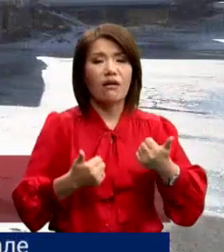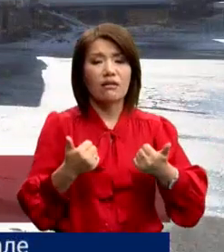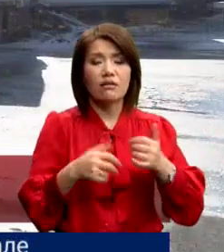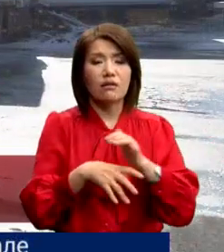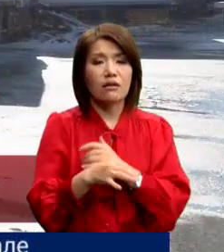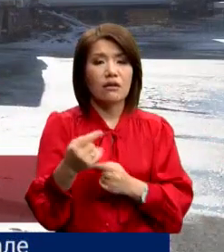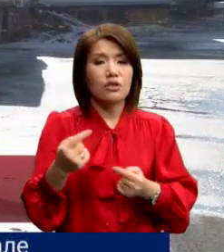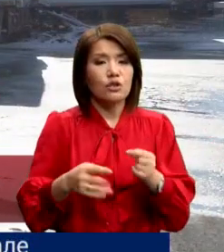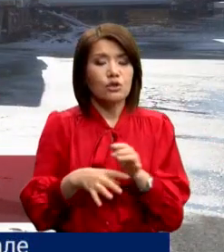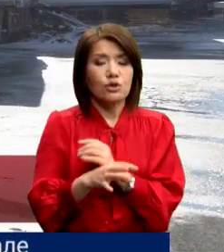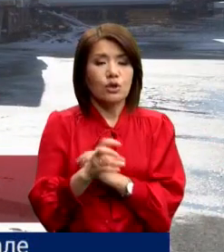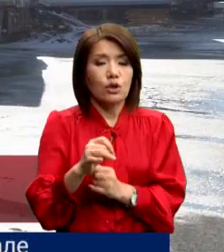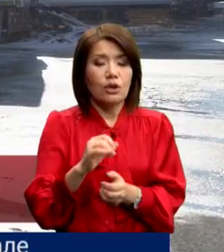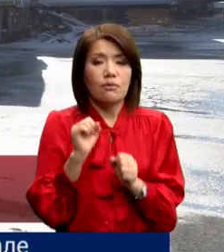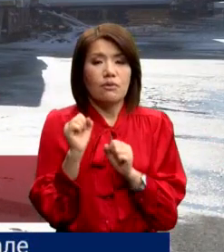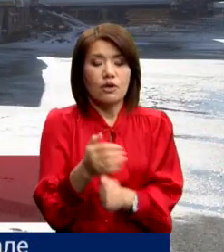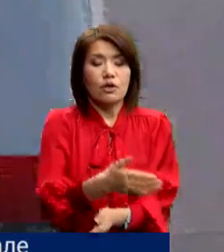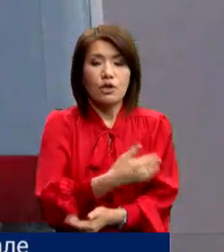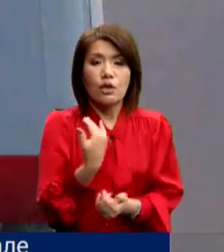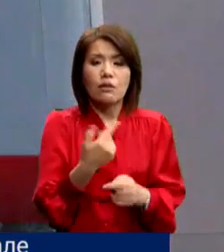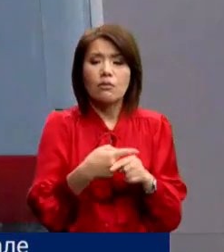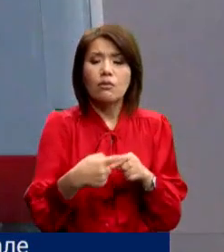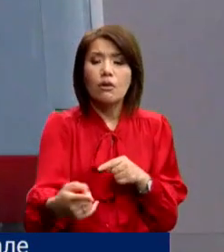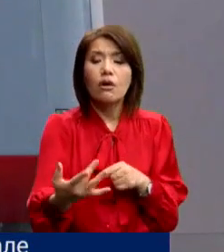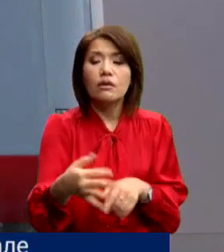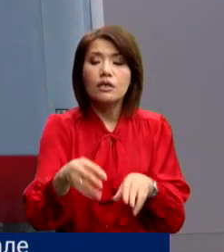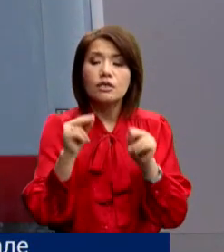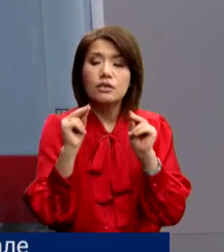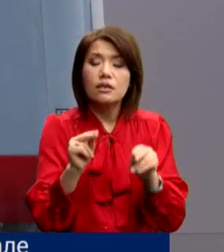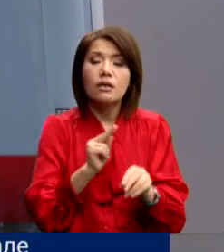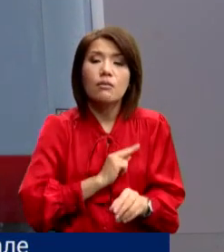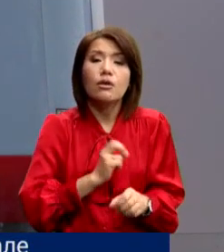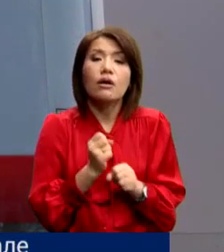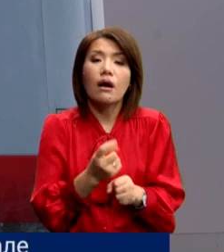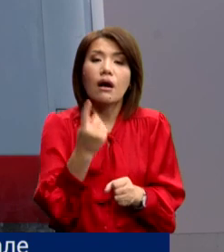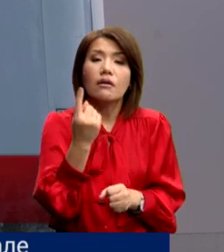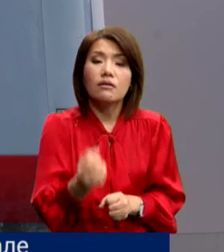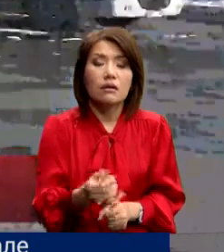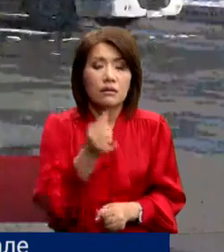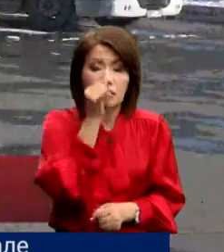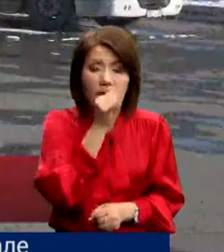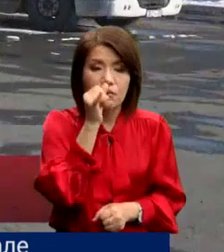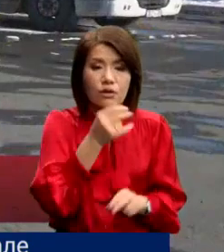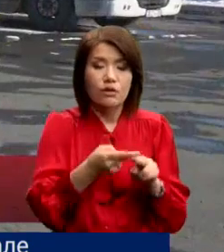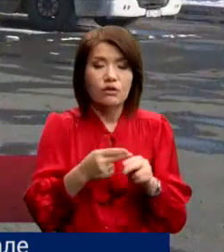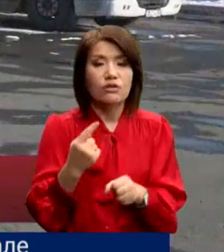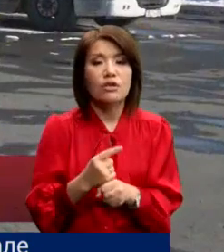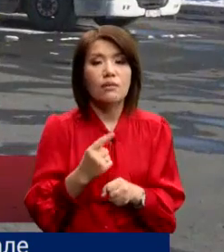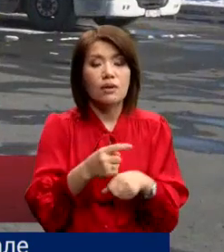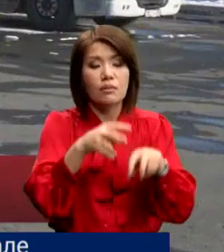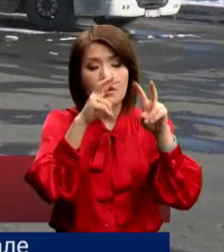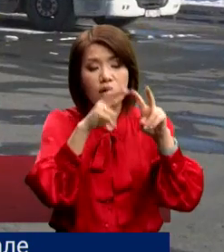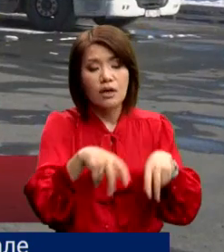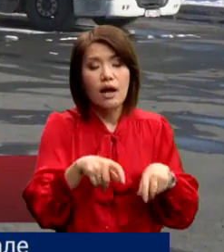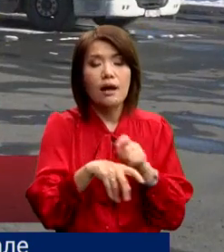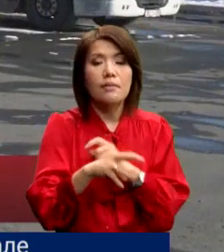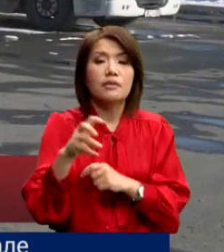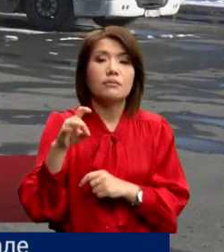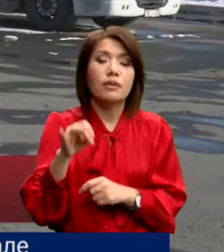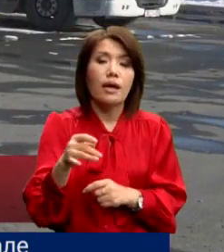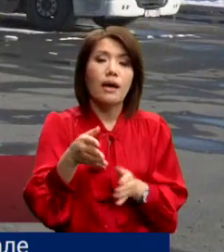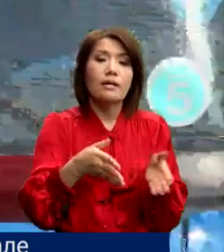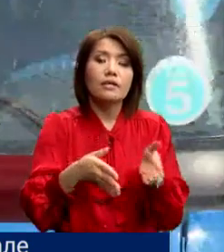не защищены. Выяснить, насколько легально работают такие фирмы-однодневки, невозможно из-за запрета на проверки МСБ. А сам